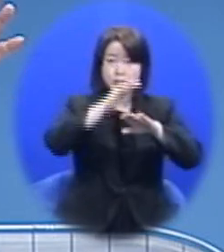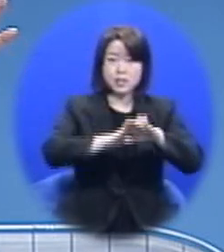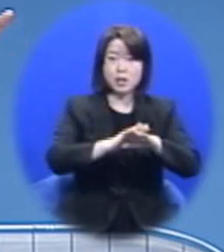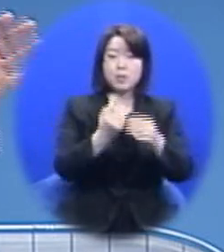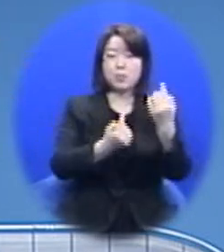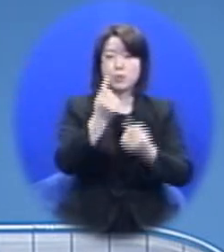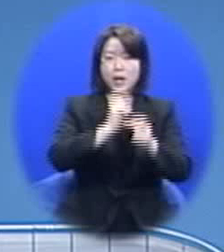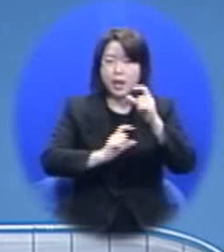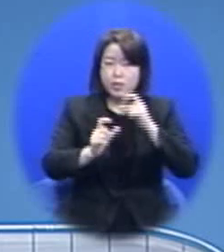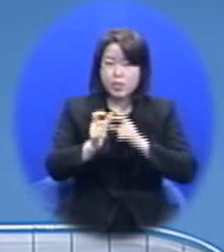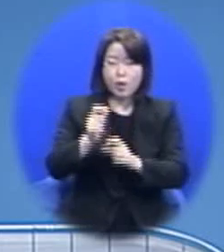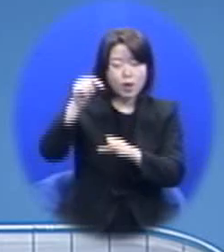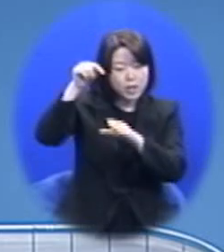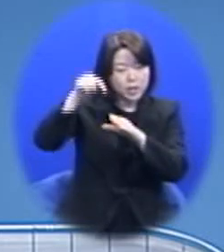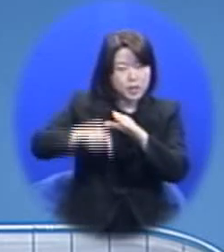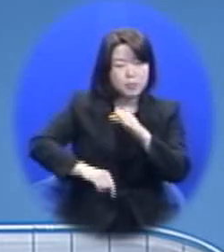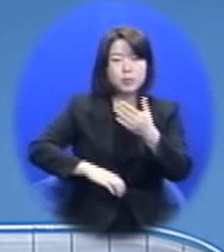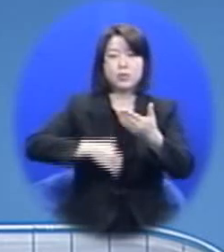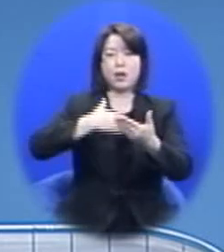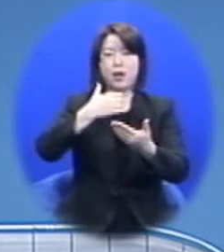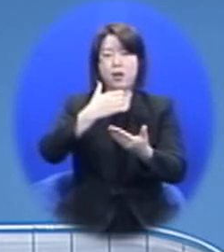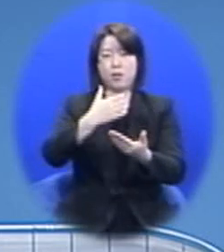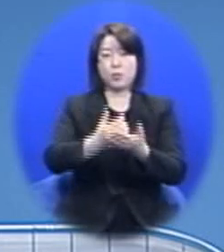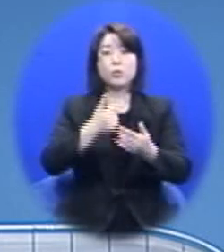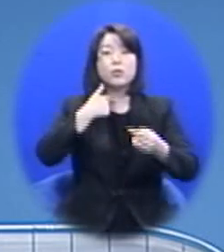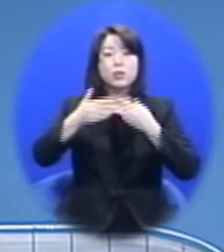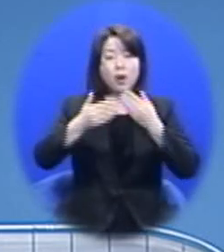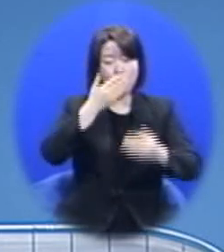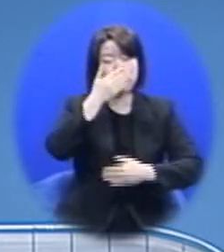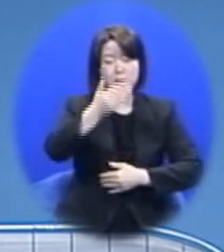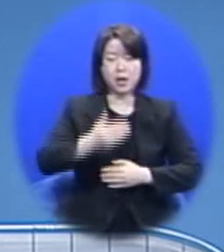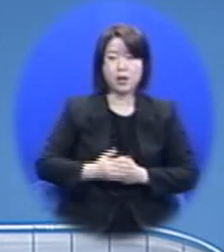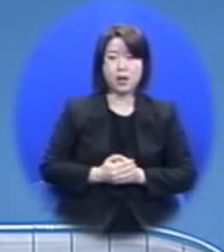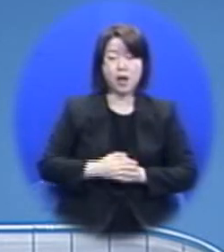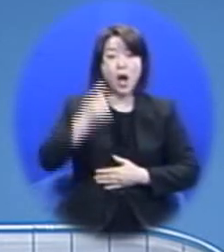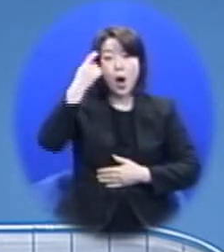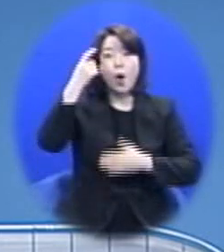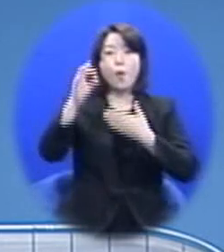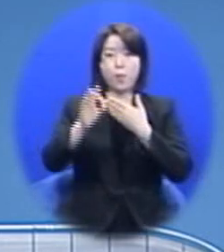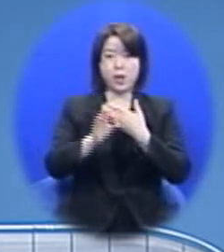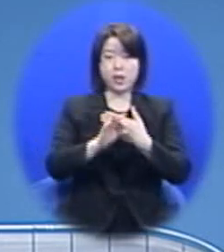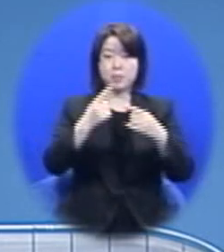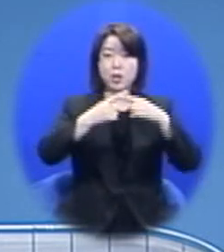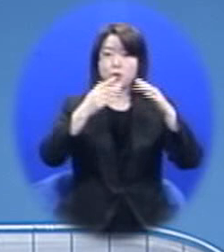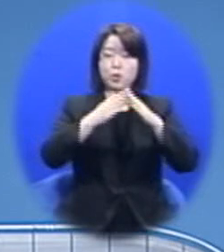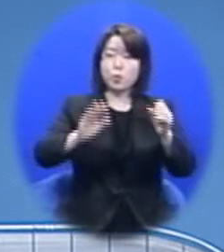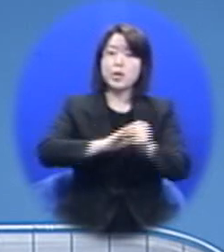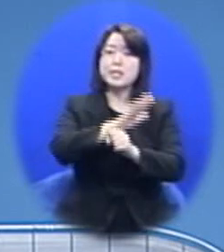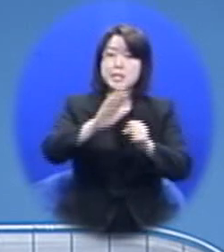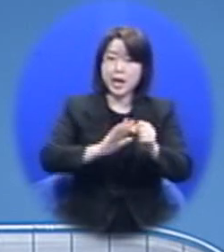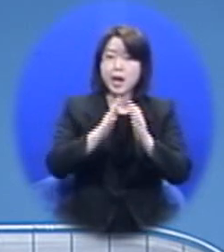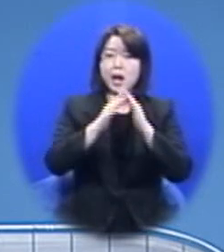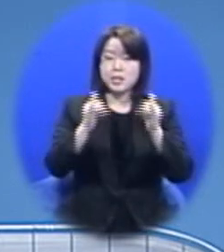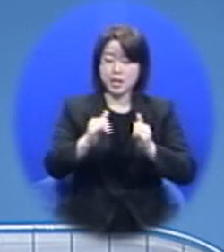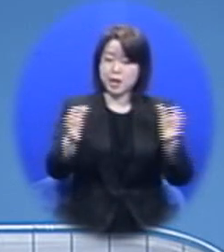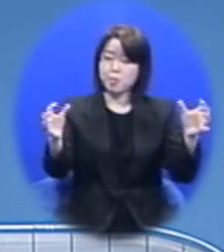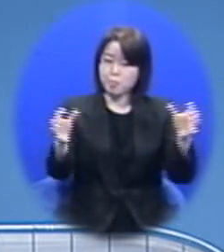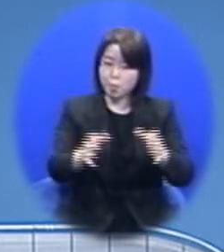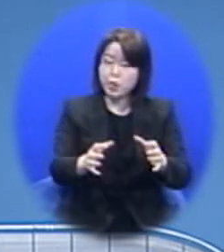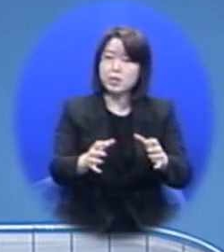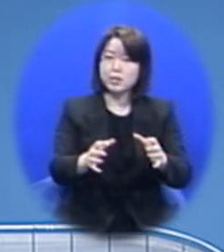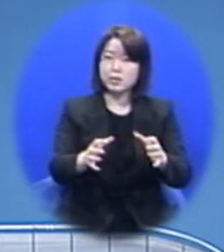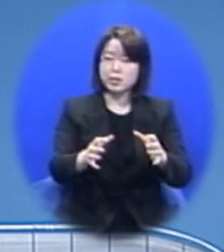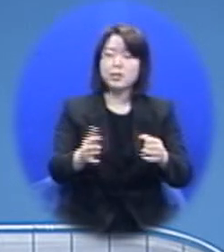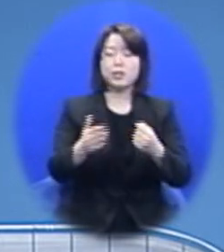더한 깊은 감동을 경험하게 됩니다. 왜냐하면 교회를 사랑하는 사람들이 모이자고 했기